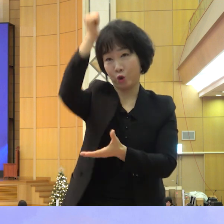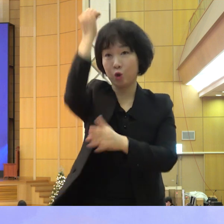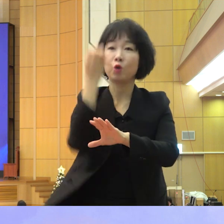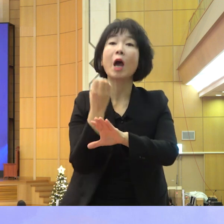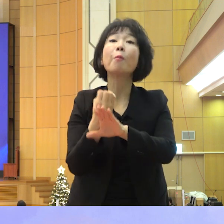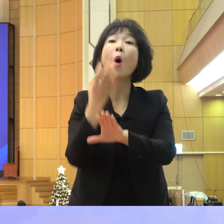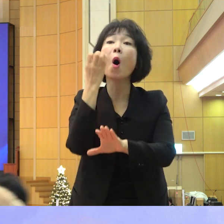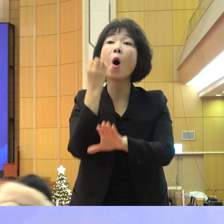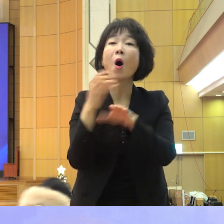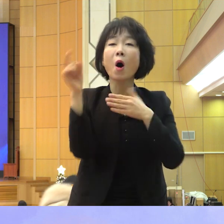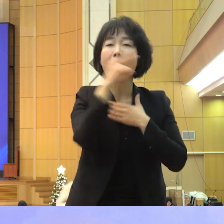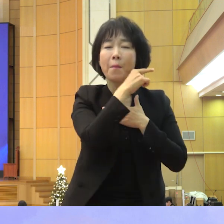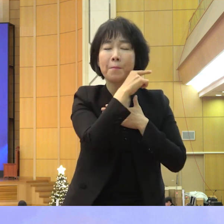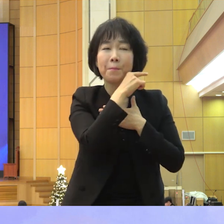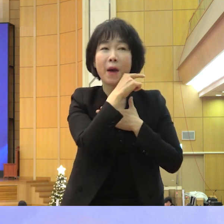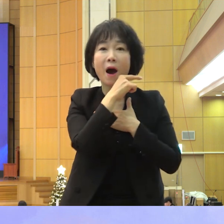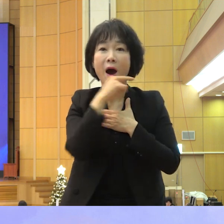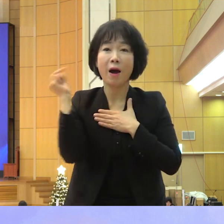믿으오. 주의